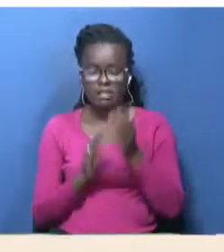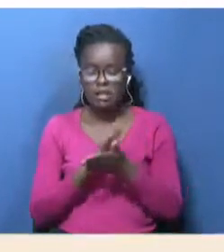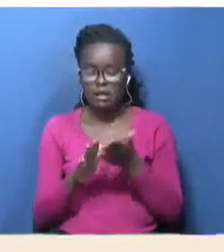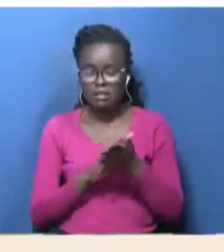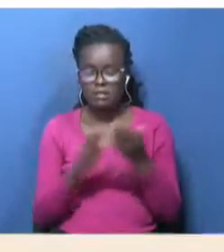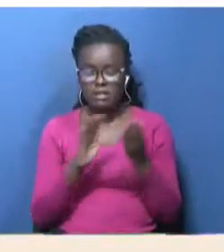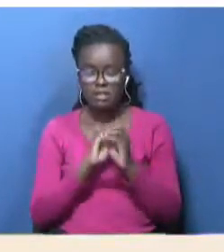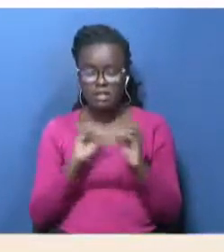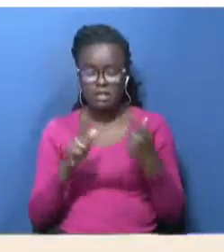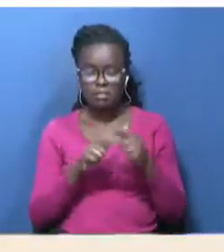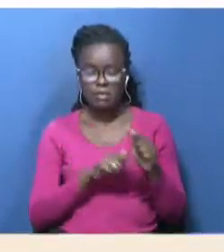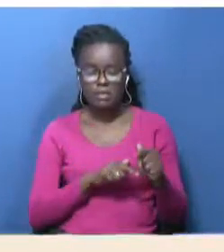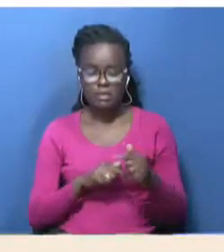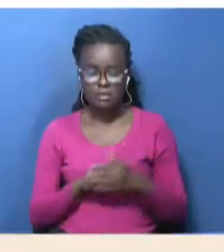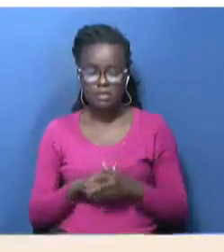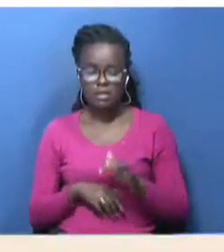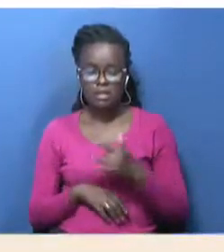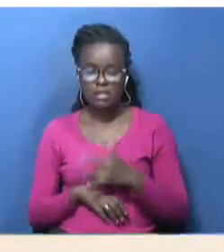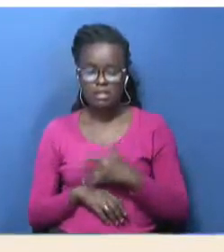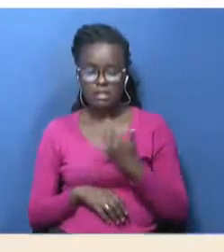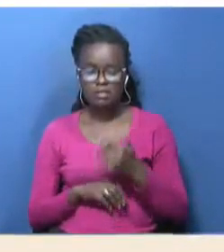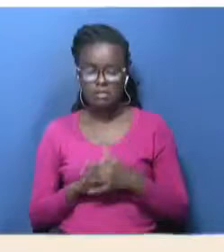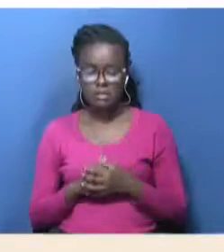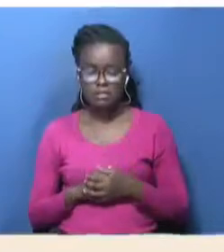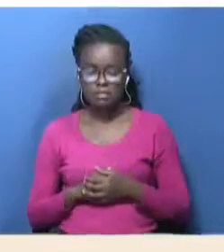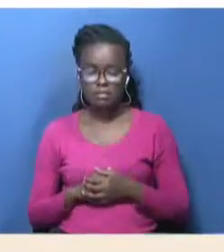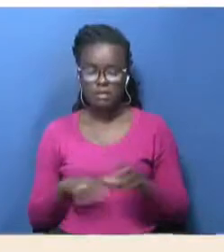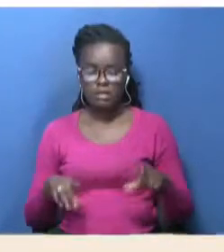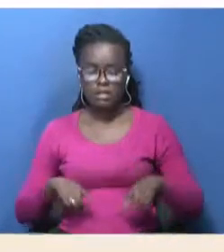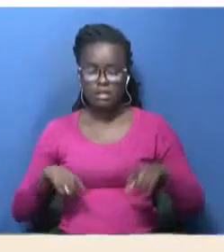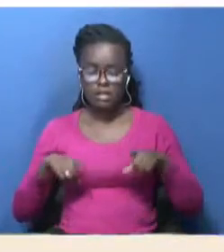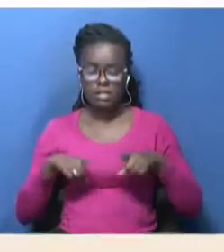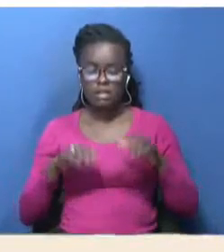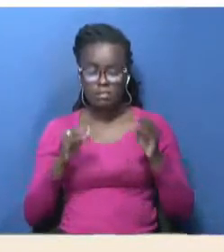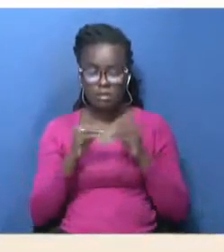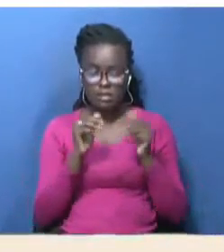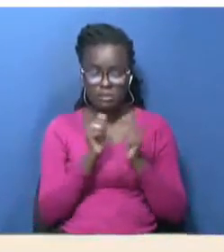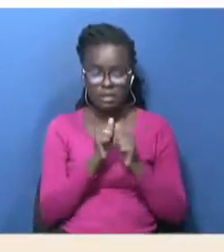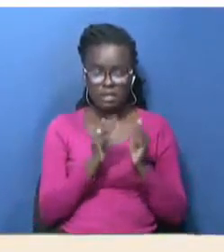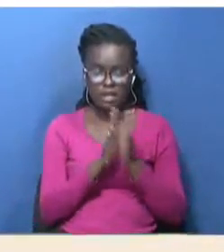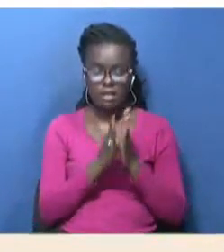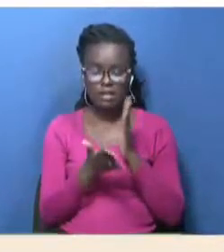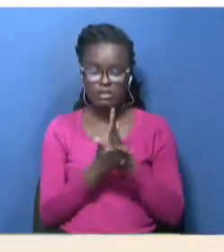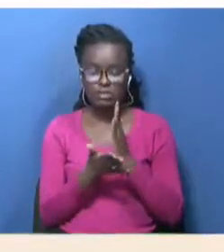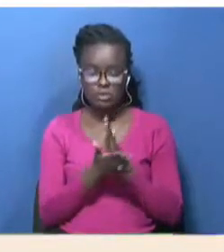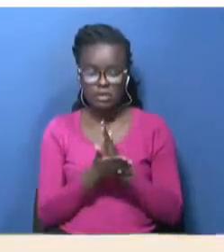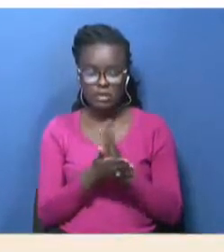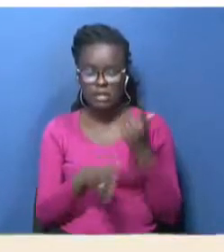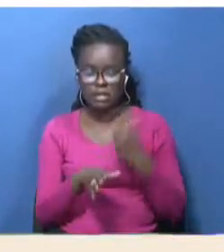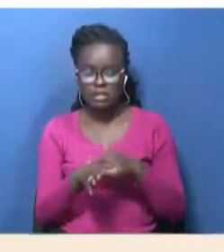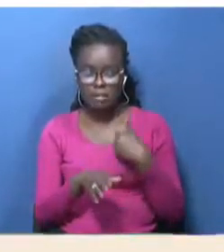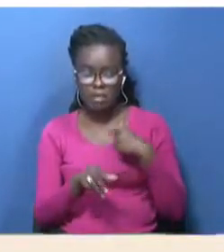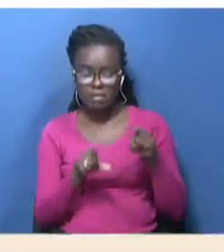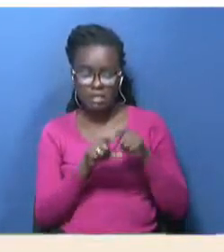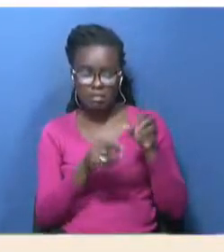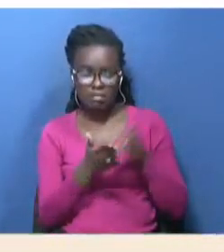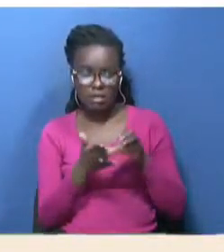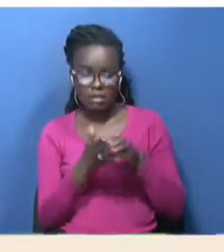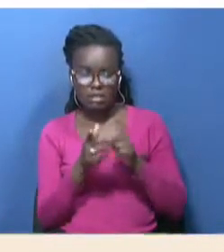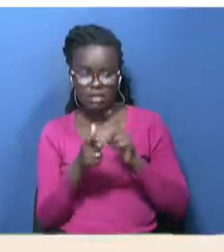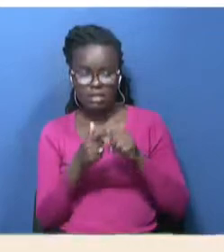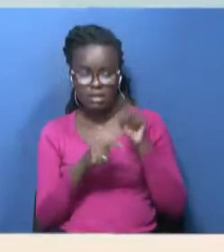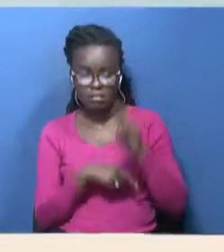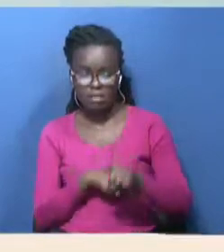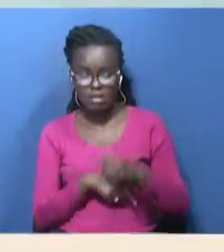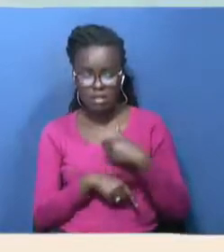hiyo ni jambo ambao mimi mwenyewe nitakaa na hawa tuhakikisha kwamba wakati kuna jambo kama hiyo lazima kukuwe